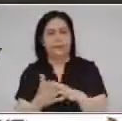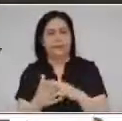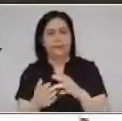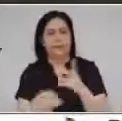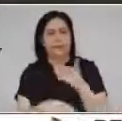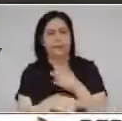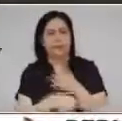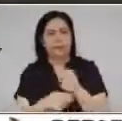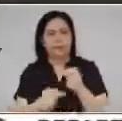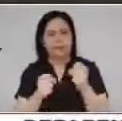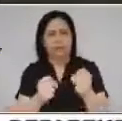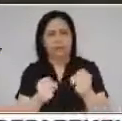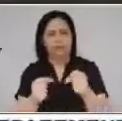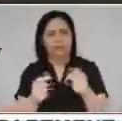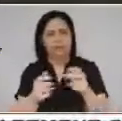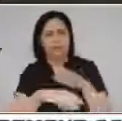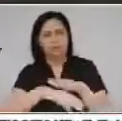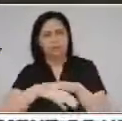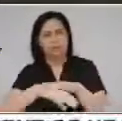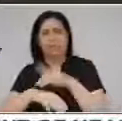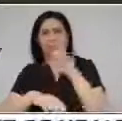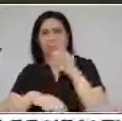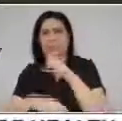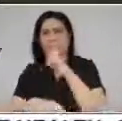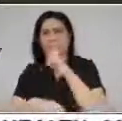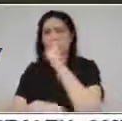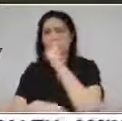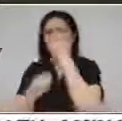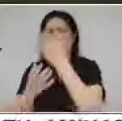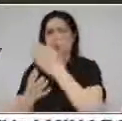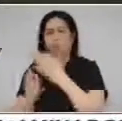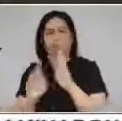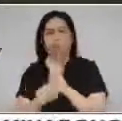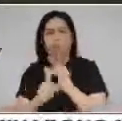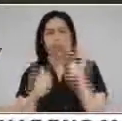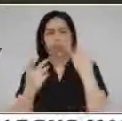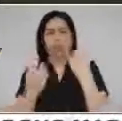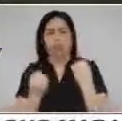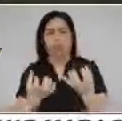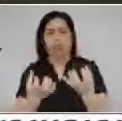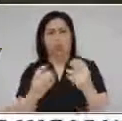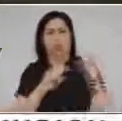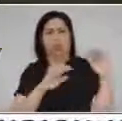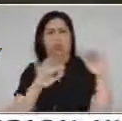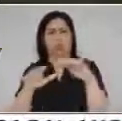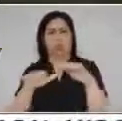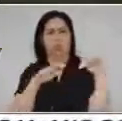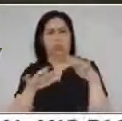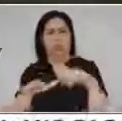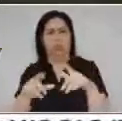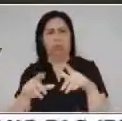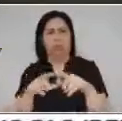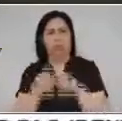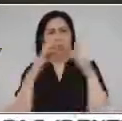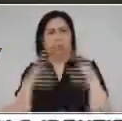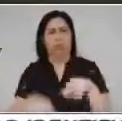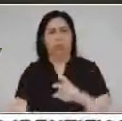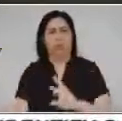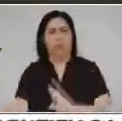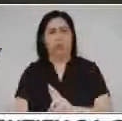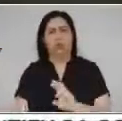mga kagawad. Opo. Totoo yan. At pati yung ating pati tignan natin kung ano yung responsibilidad ng